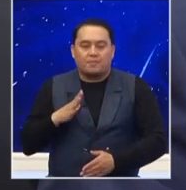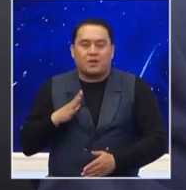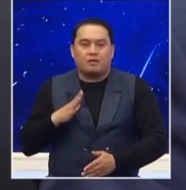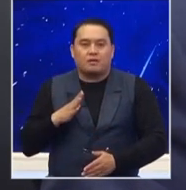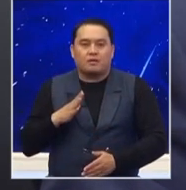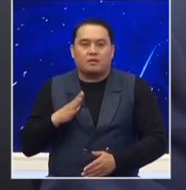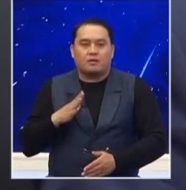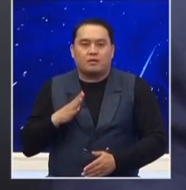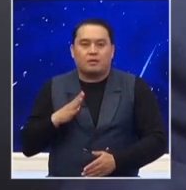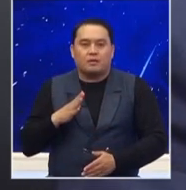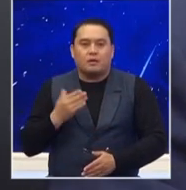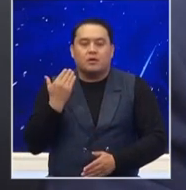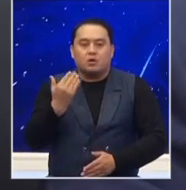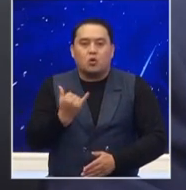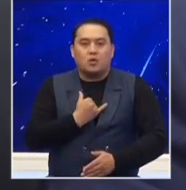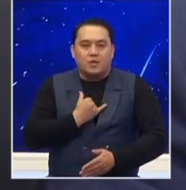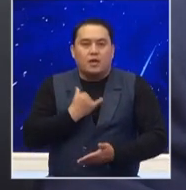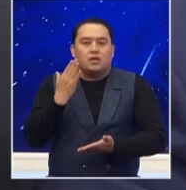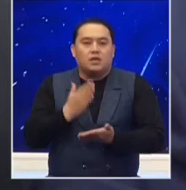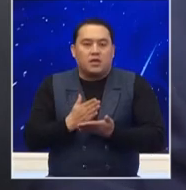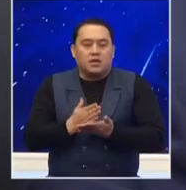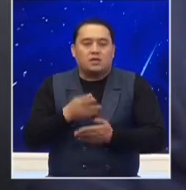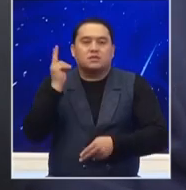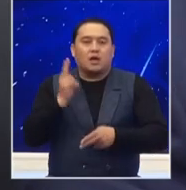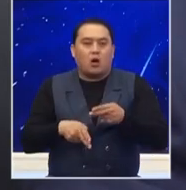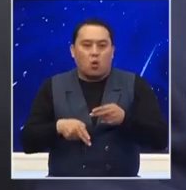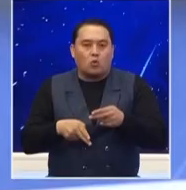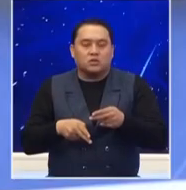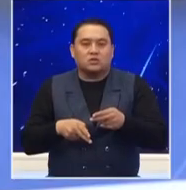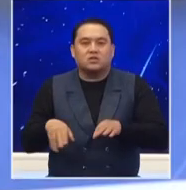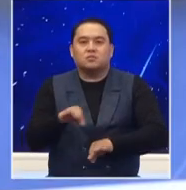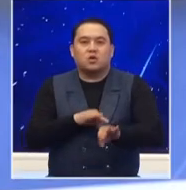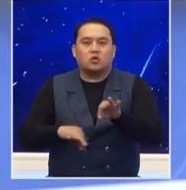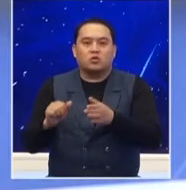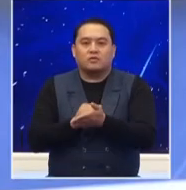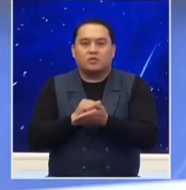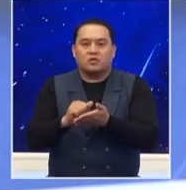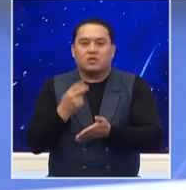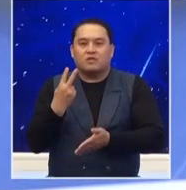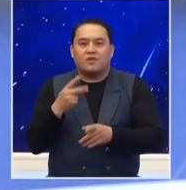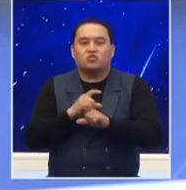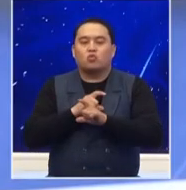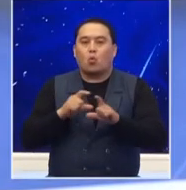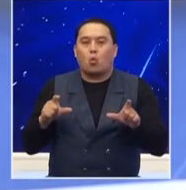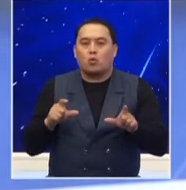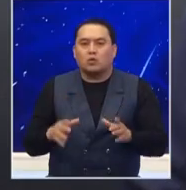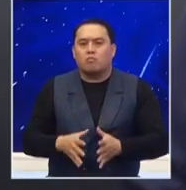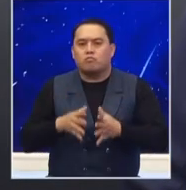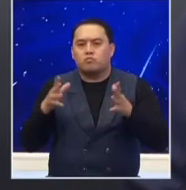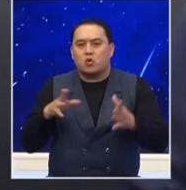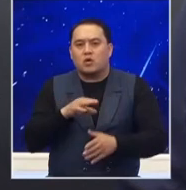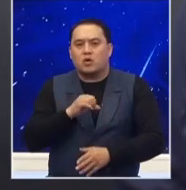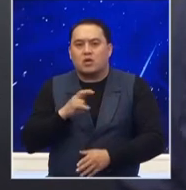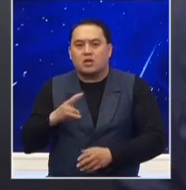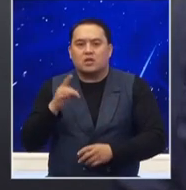по ним у меня еще имеется, и закончили, имеется экспертиза еще на 2 школы. Большая загруженность в Утиген-Батыре в